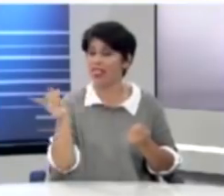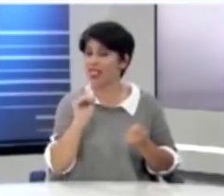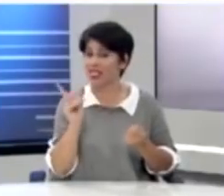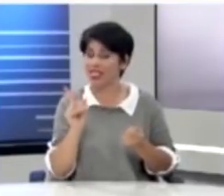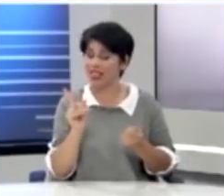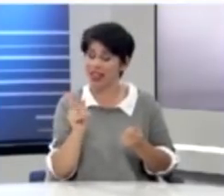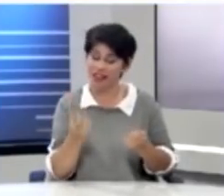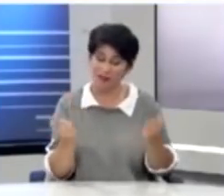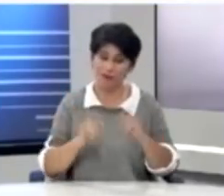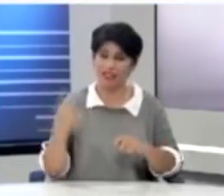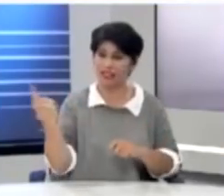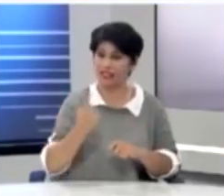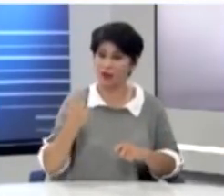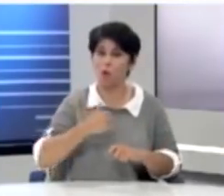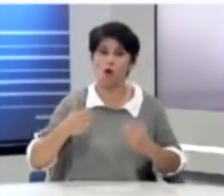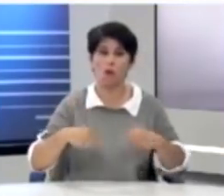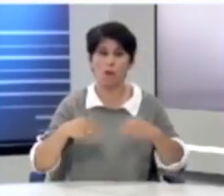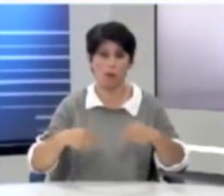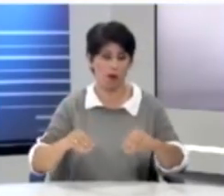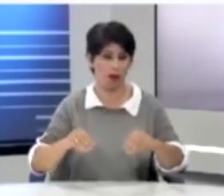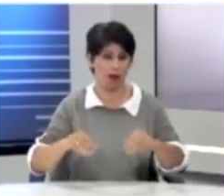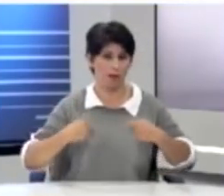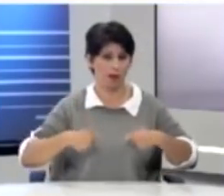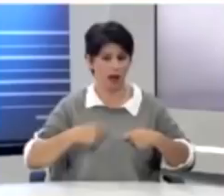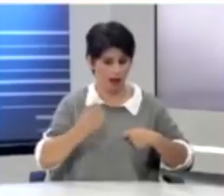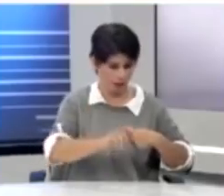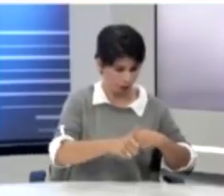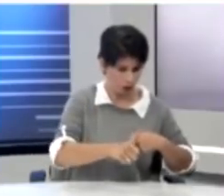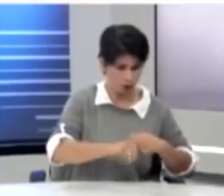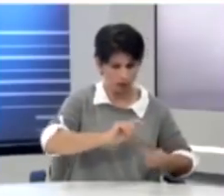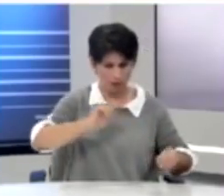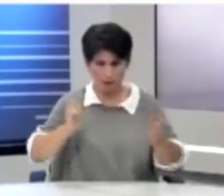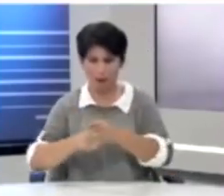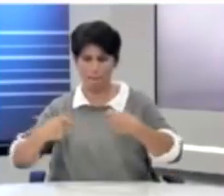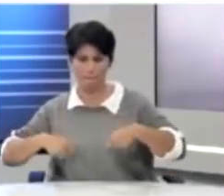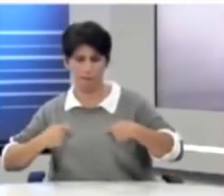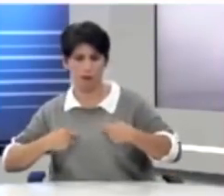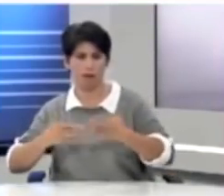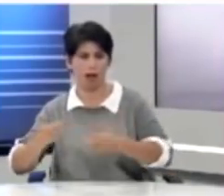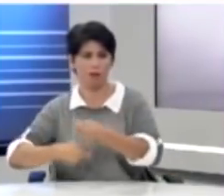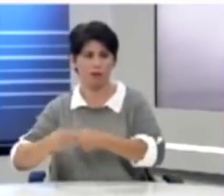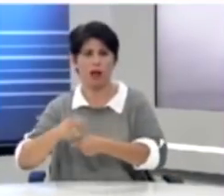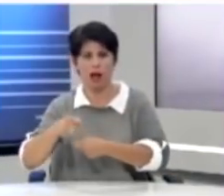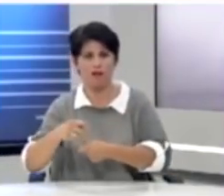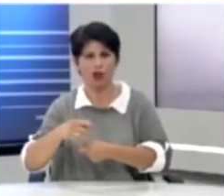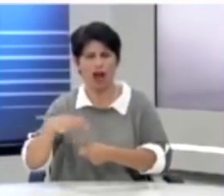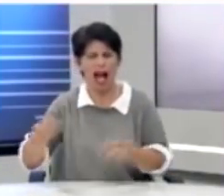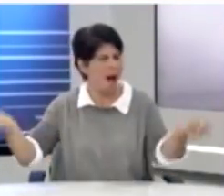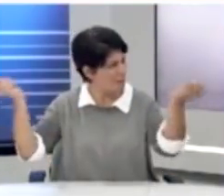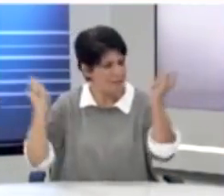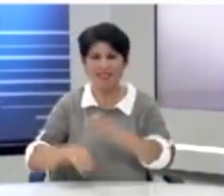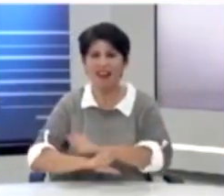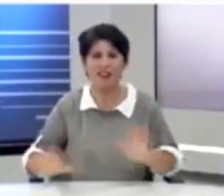στις συνθήκες του μονοπωλιακού καπιταλισμού ένα φτωχό παιδί να γίνει πλούσιος μεγάλο επιχειρηματίας. Είναι απλά απίθανο,